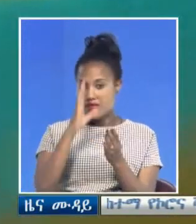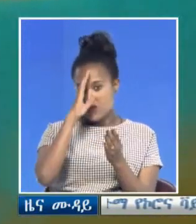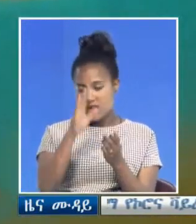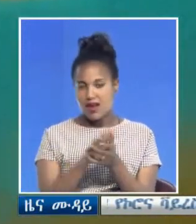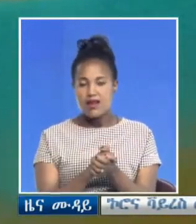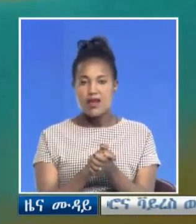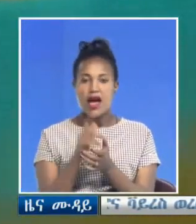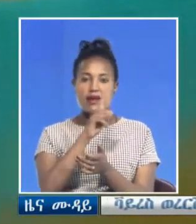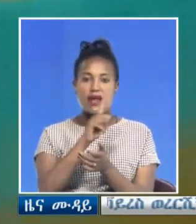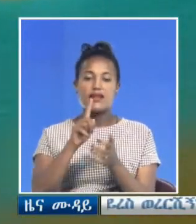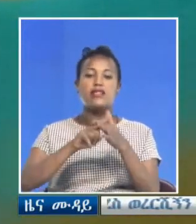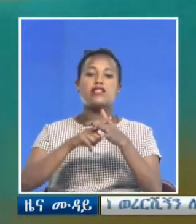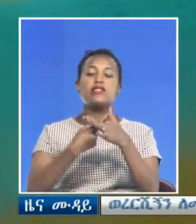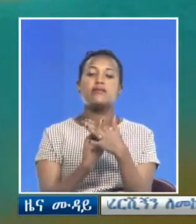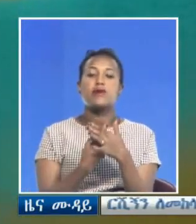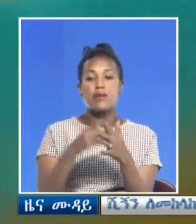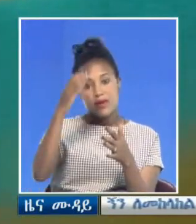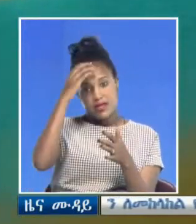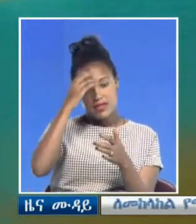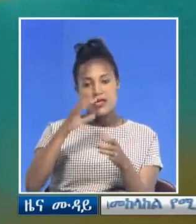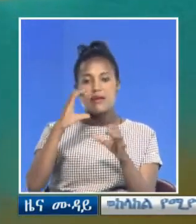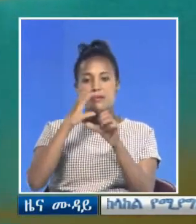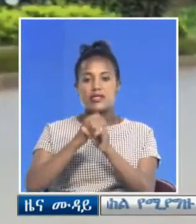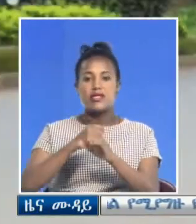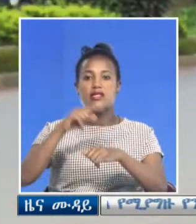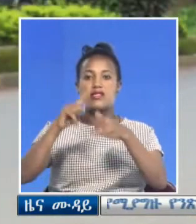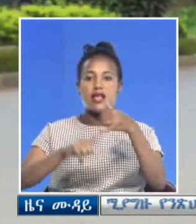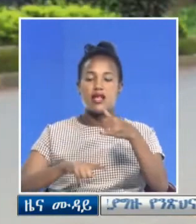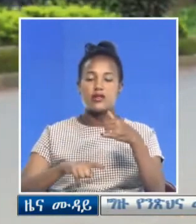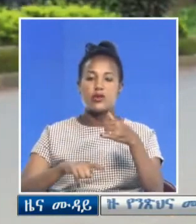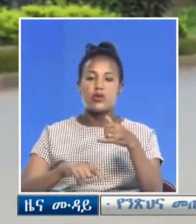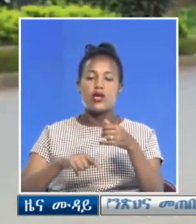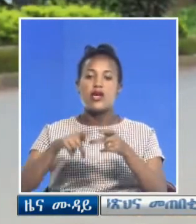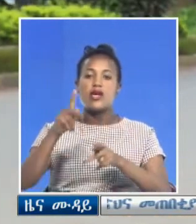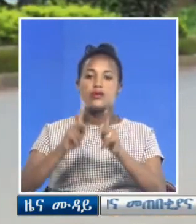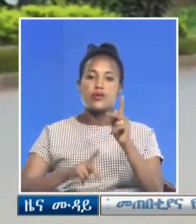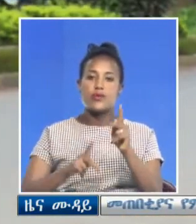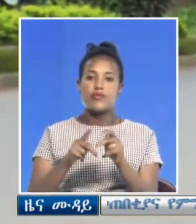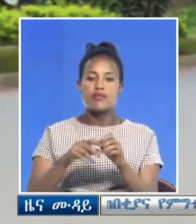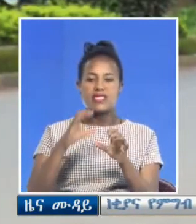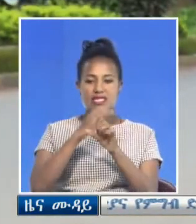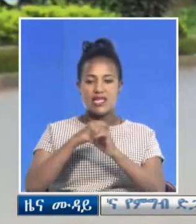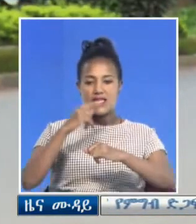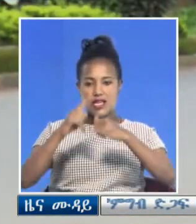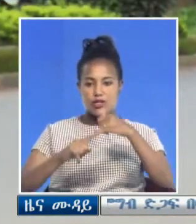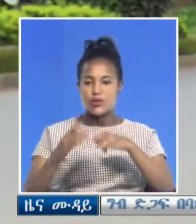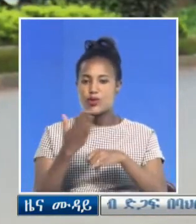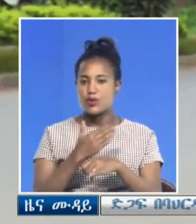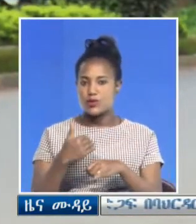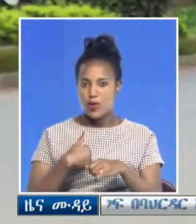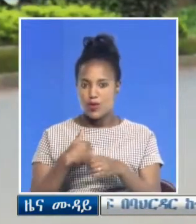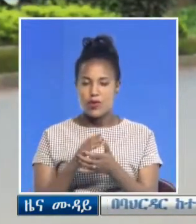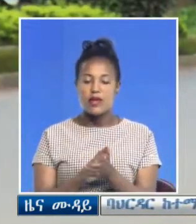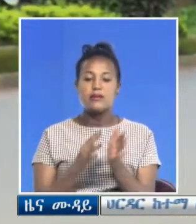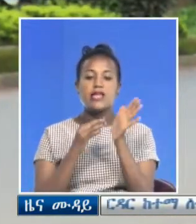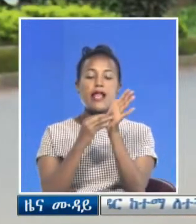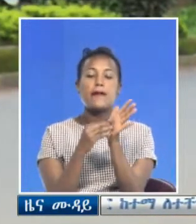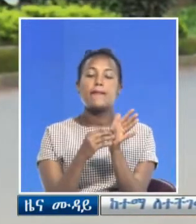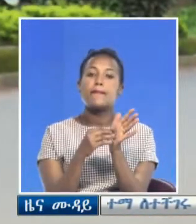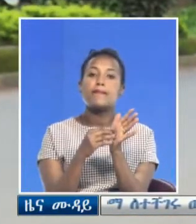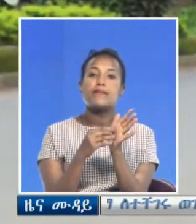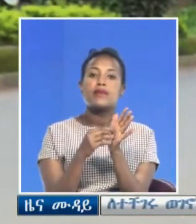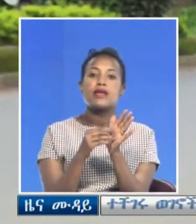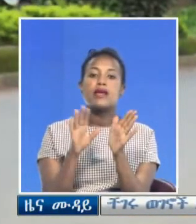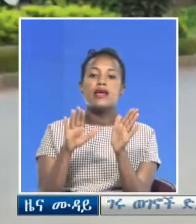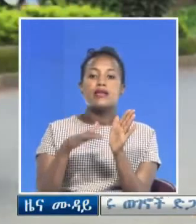አንዳንድ ተጀምሮ መንግስት መጨረስ ያልቻላቸው ህዝቡ መጨረስ ያልቻላቸው ነገሮች አሉ። ለምሳሌ እንደ